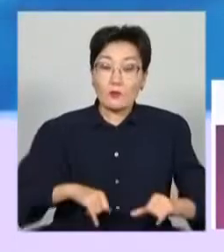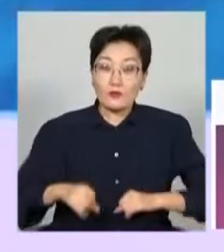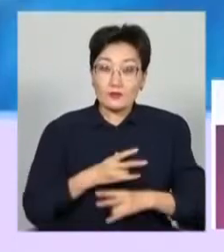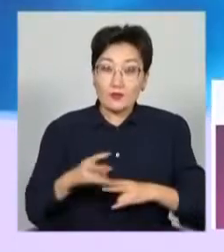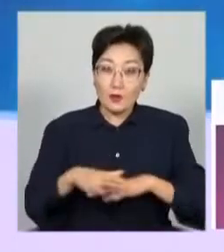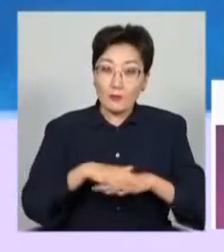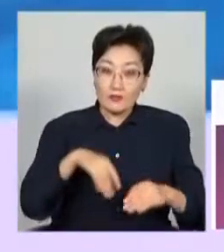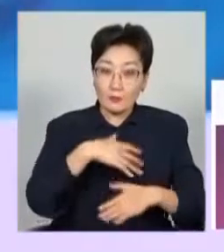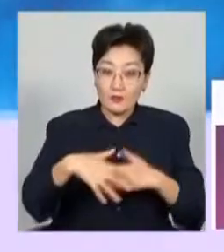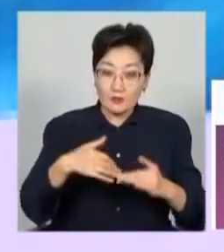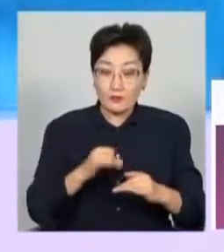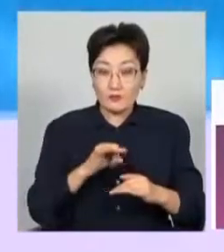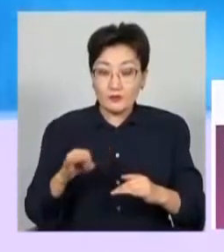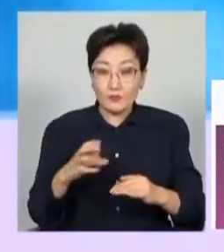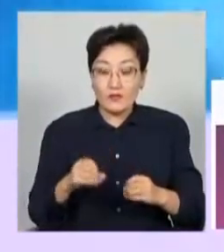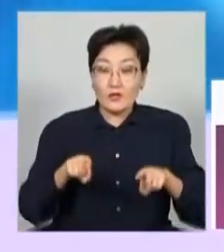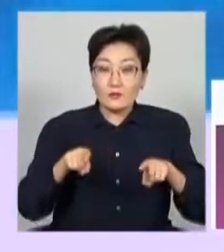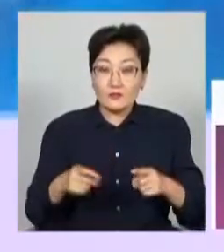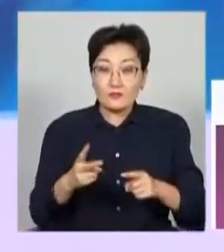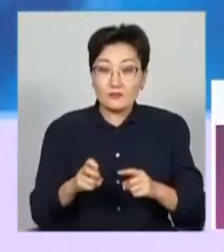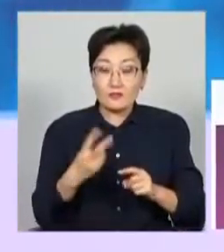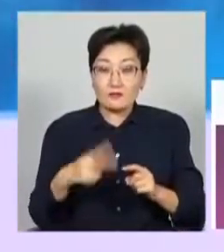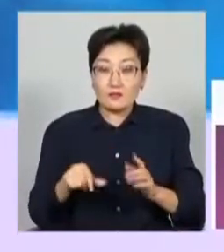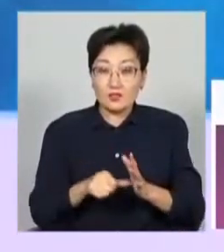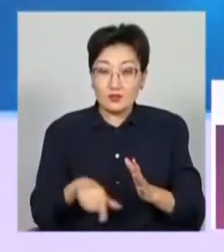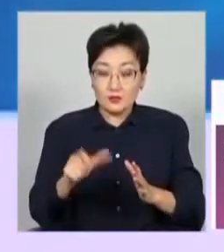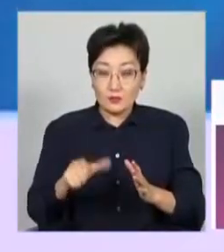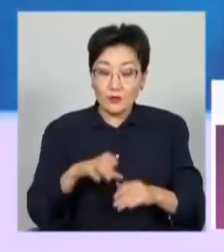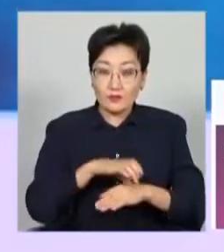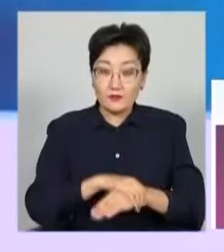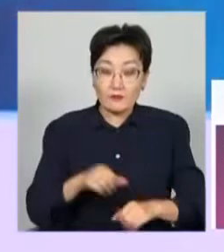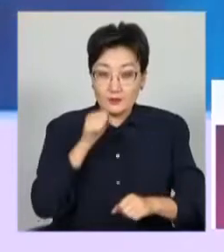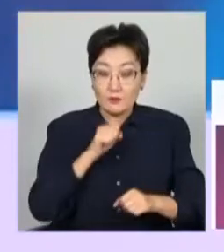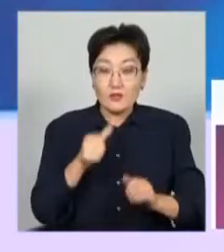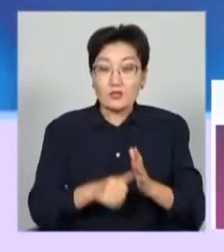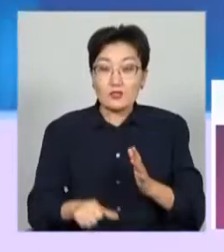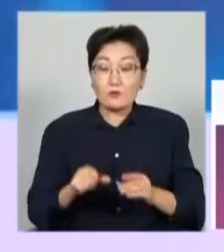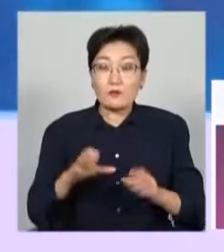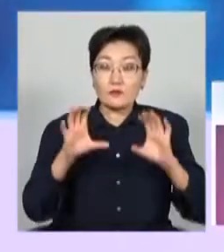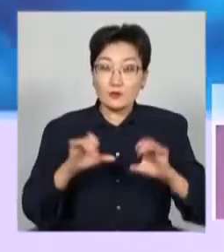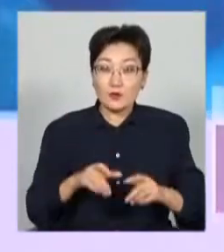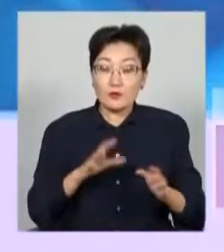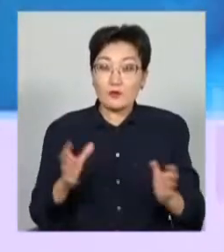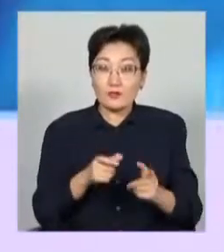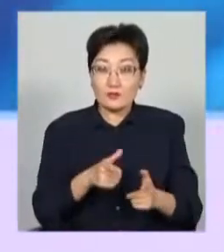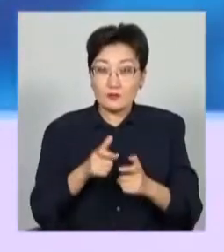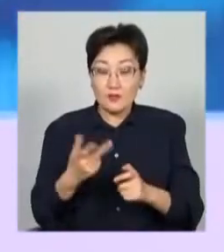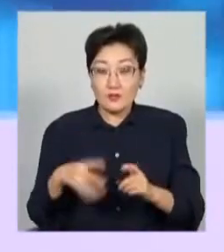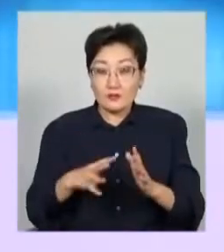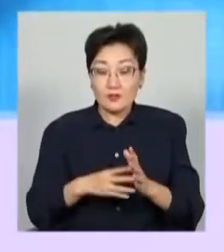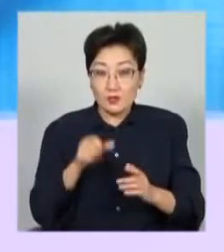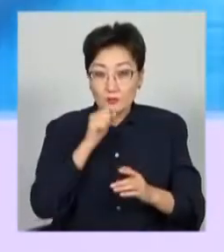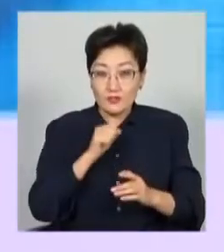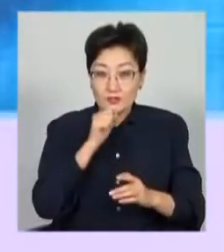массовым беспорядкам кроме того арестованной 226 лиц по фактам краж 60 за незаконное хранение оружия и 39 за